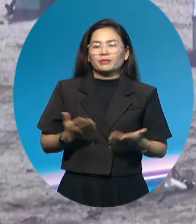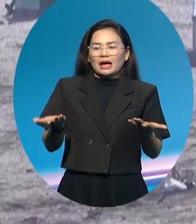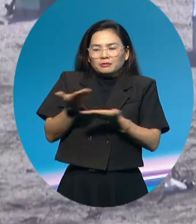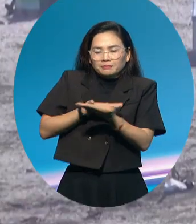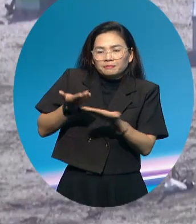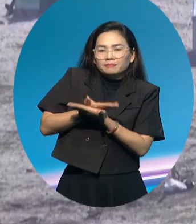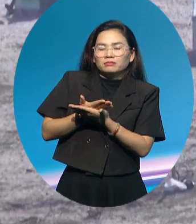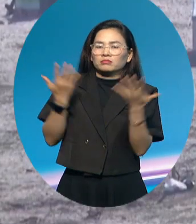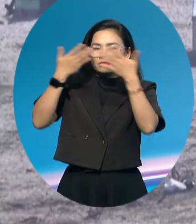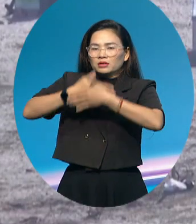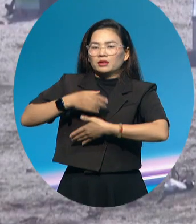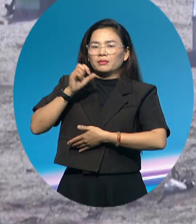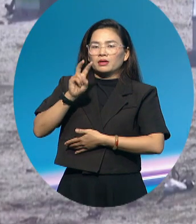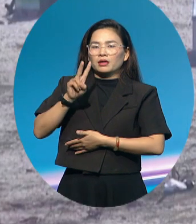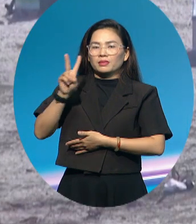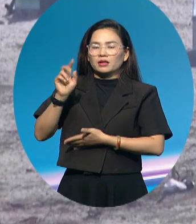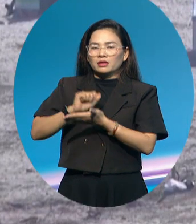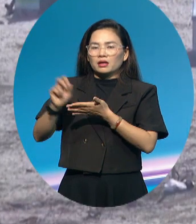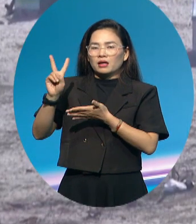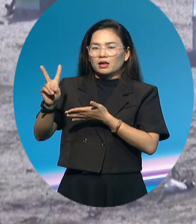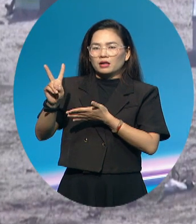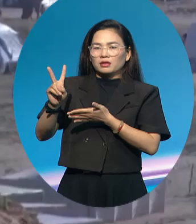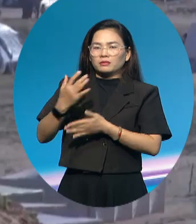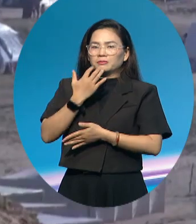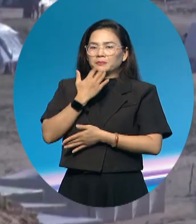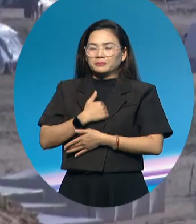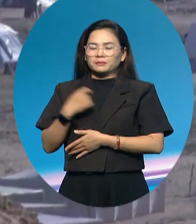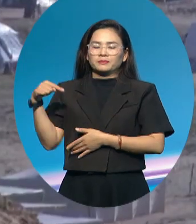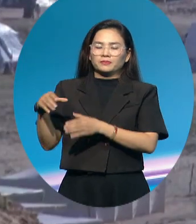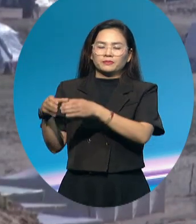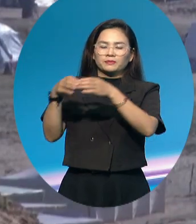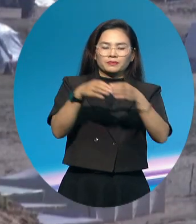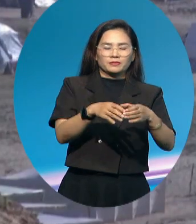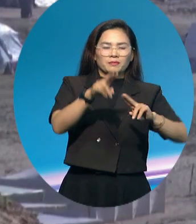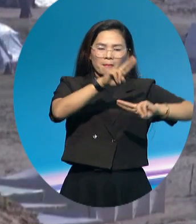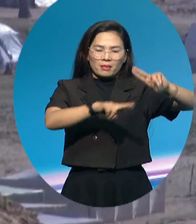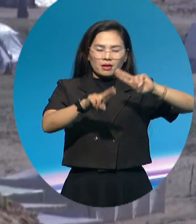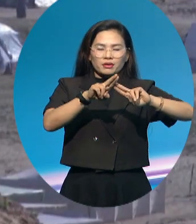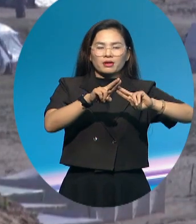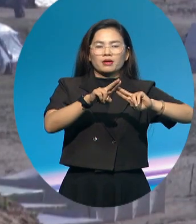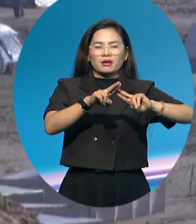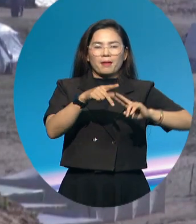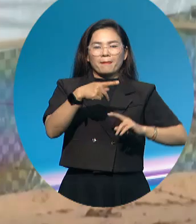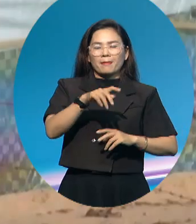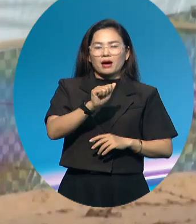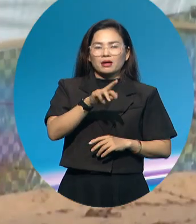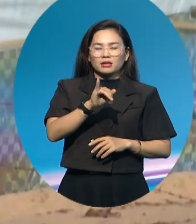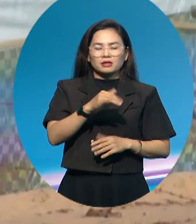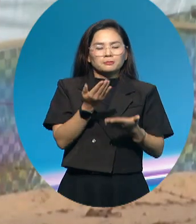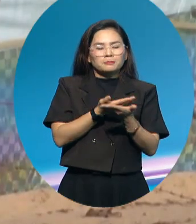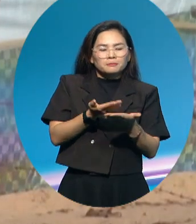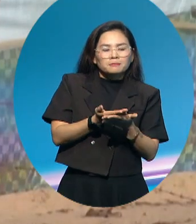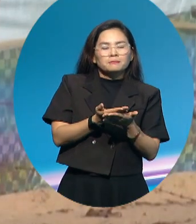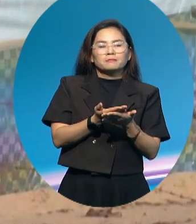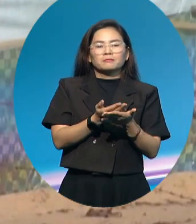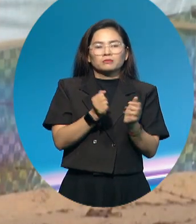trong đêm 22 tháng 2 nỗi các chiến tranh Israel đã thông qua Quyết định cử Phái đoàn tới Paris pháp nhằm nối lại cuộc đàm phán về con tin và lệnh ngừng bắn